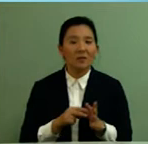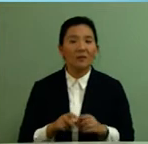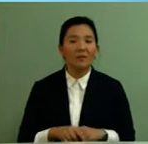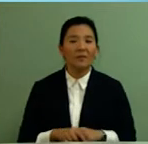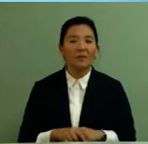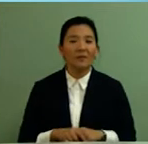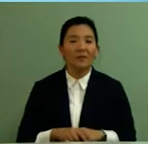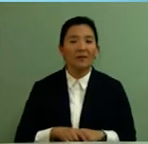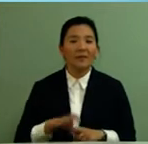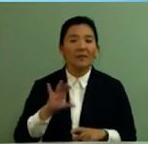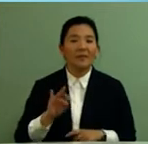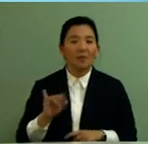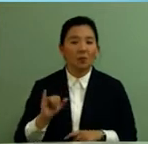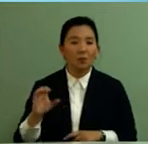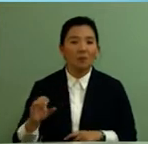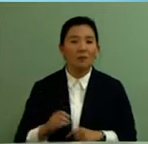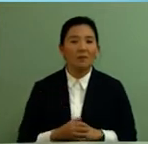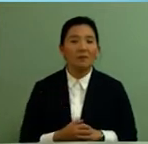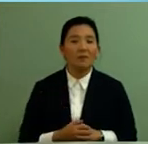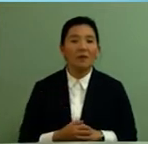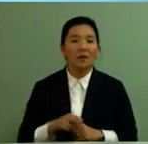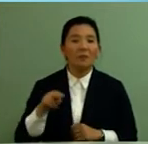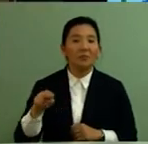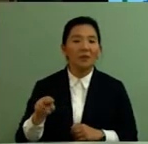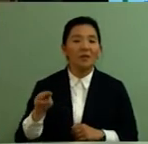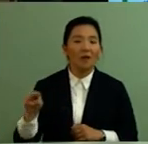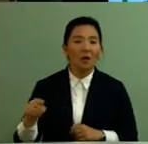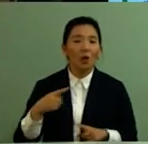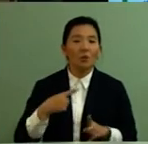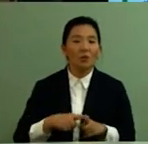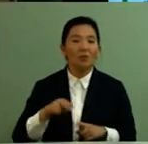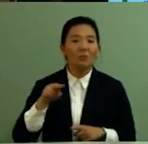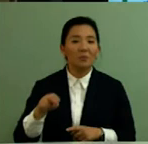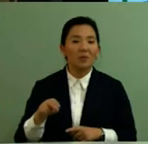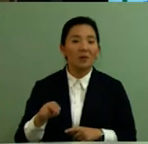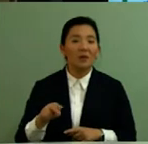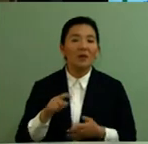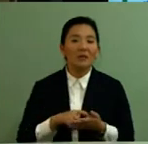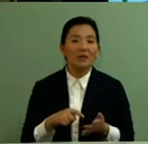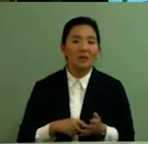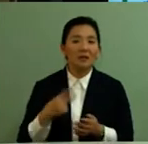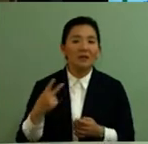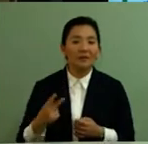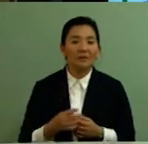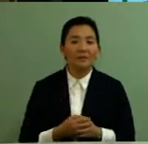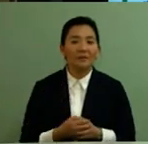0,8 синус пи т плюс π разделить на 2.